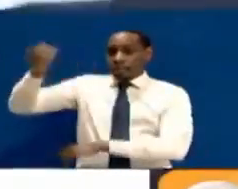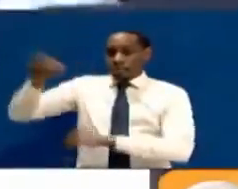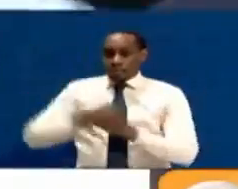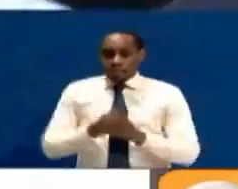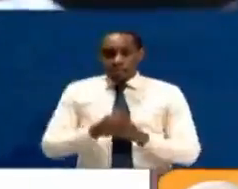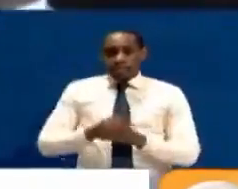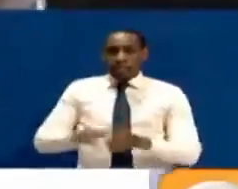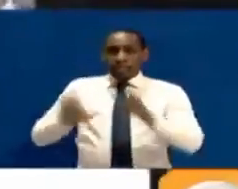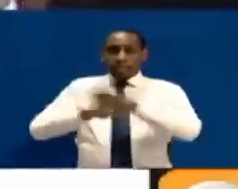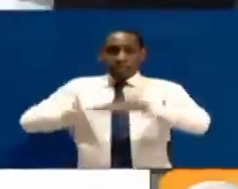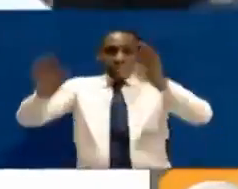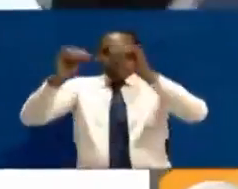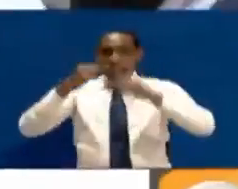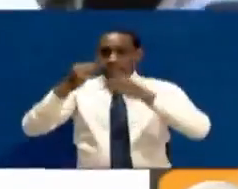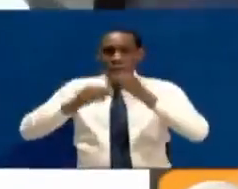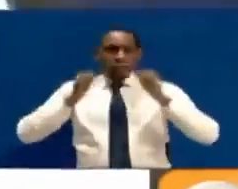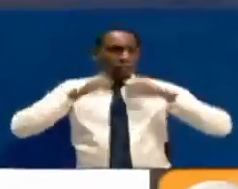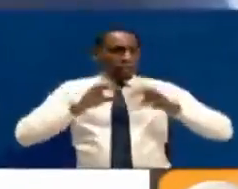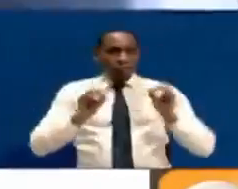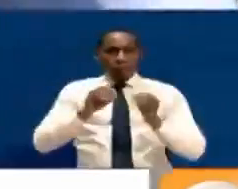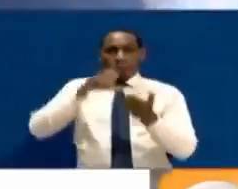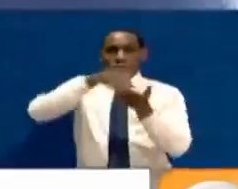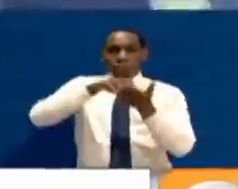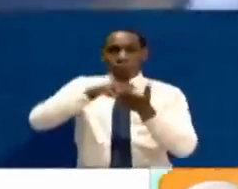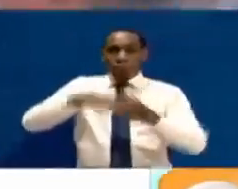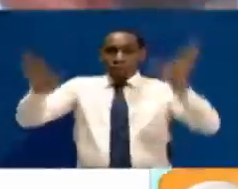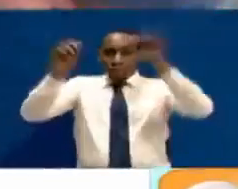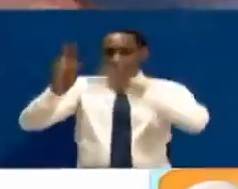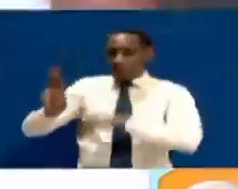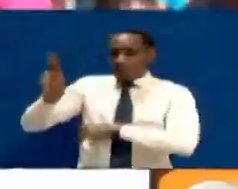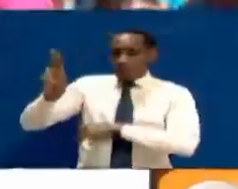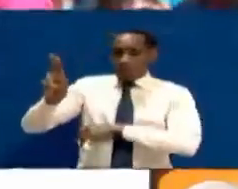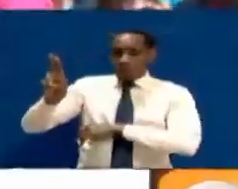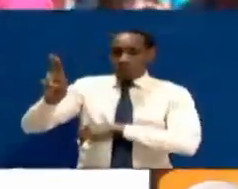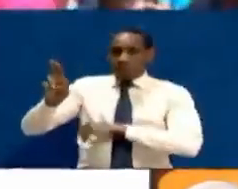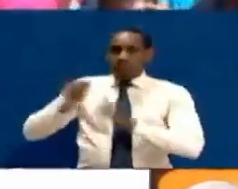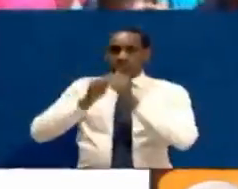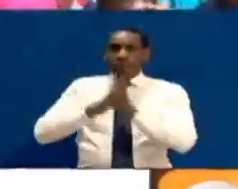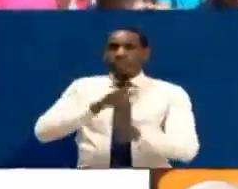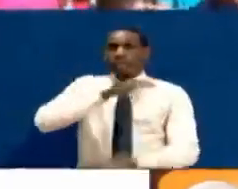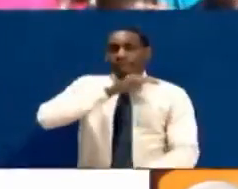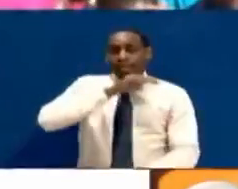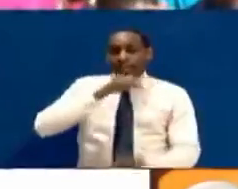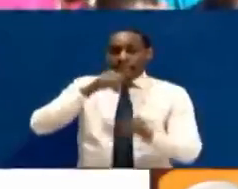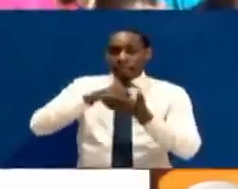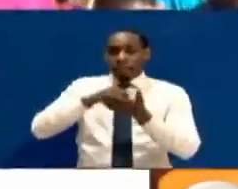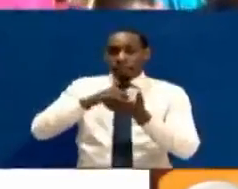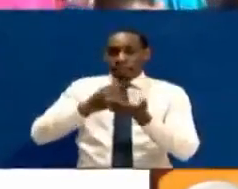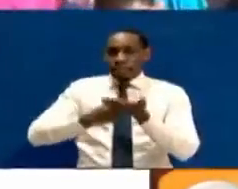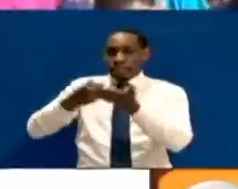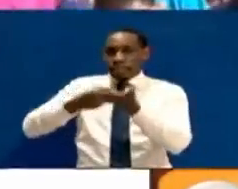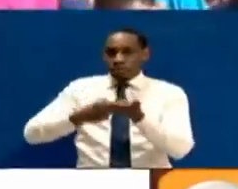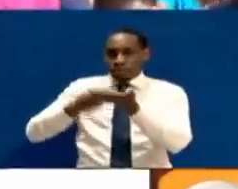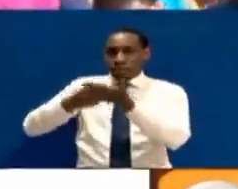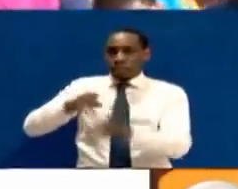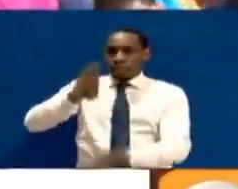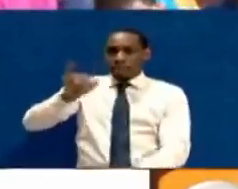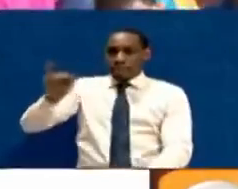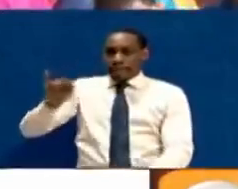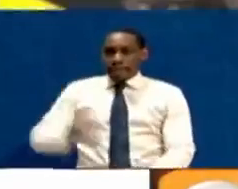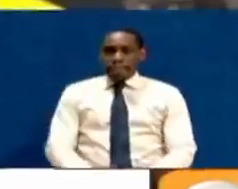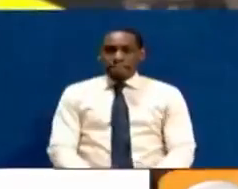Kwale, Naibu Rais aliendelea kutofautiana na msimamo wa Rais Uhuru Kenyatta pamoja na kinara wa ODM kuhusu mchakato wa BBI.